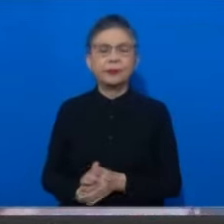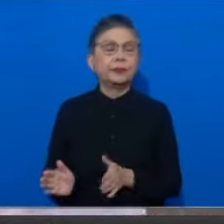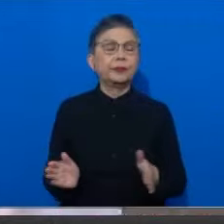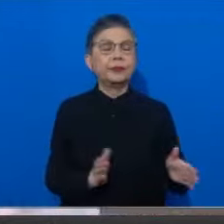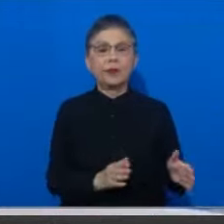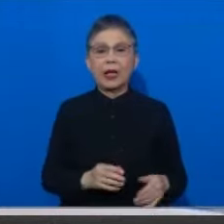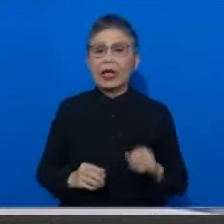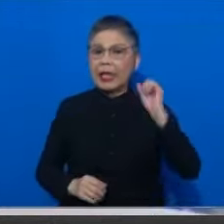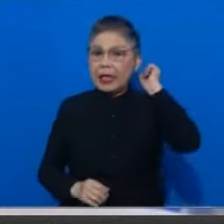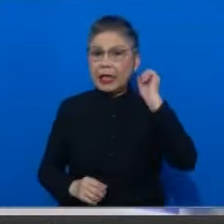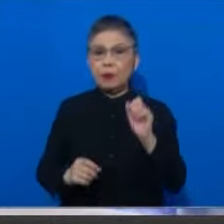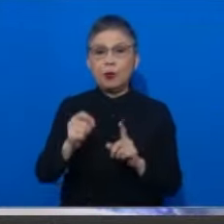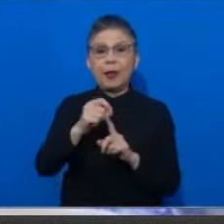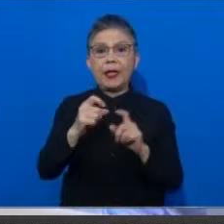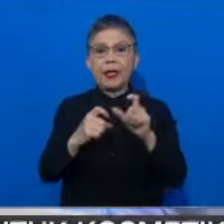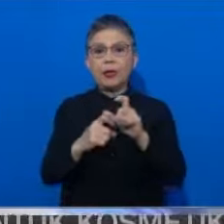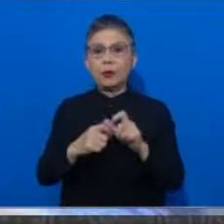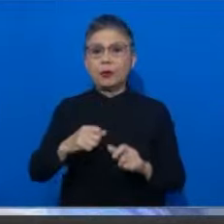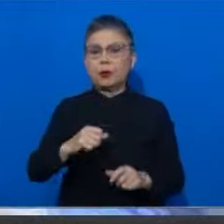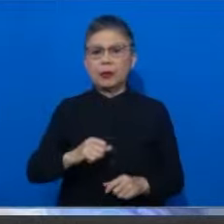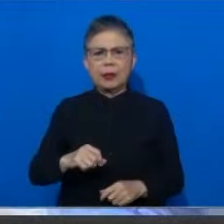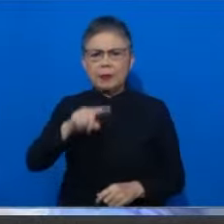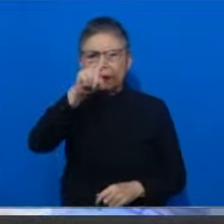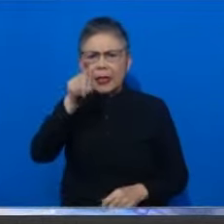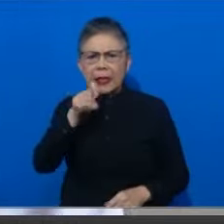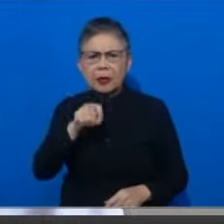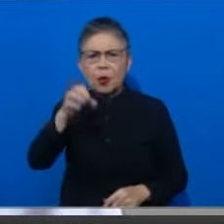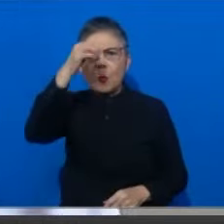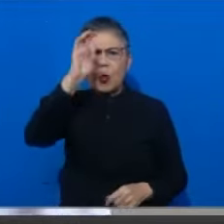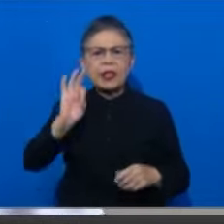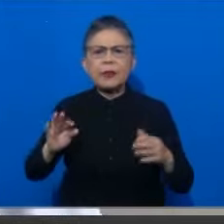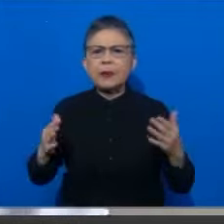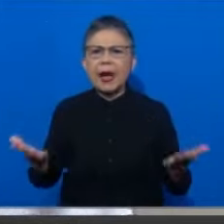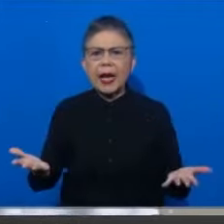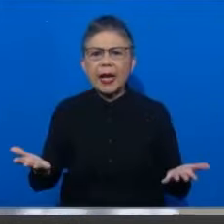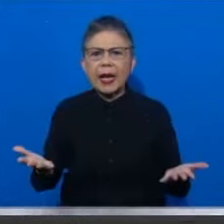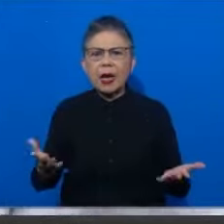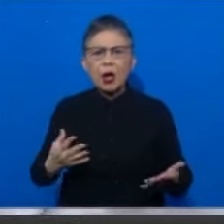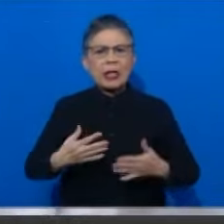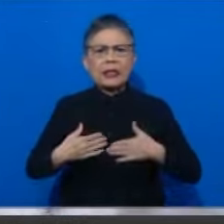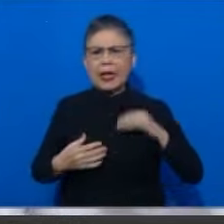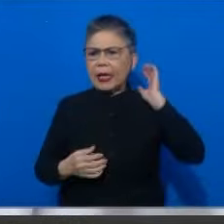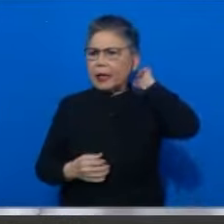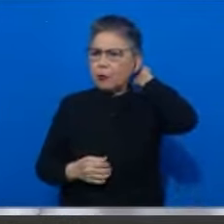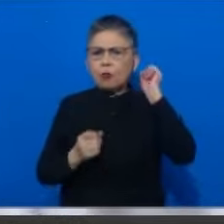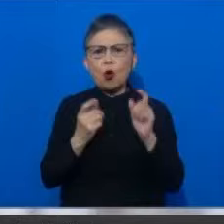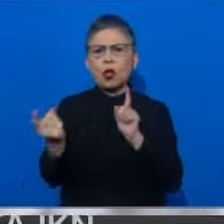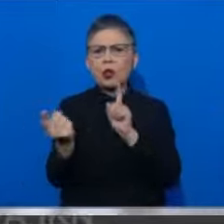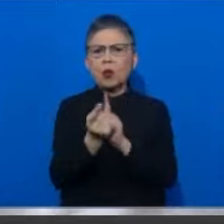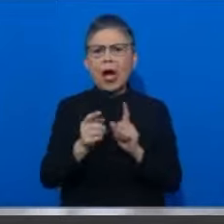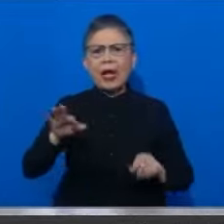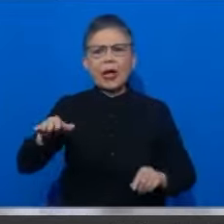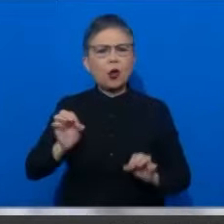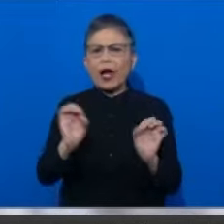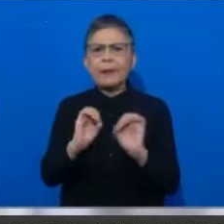Sebelumnya, ibu dari Peggy Setiawan tidak bersalah juga mempertanyakan sikap polisi yang tidak membolehkan dirinya bertemu dengan sang anak.